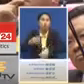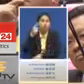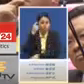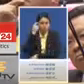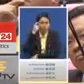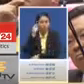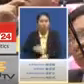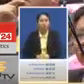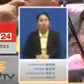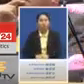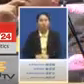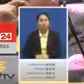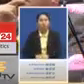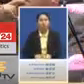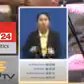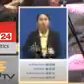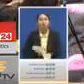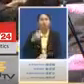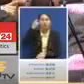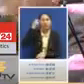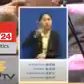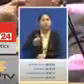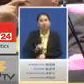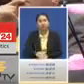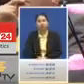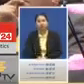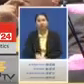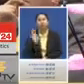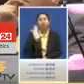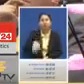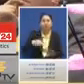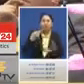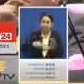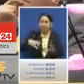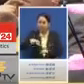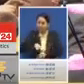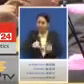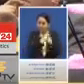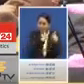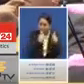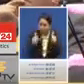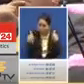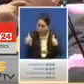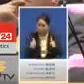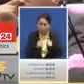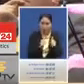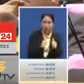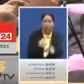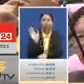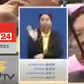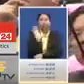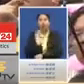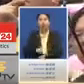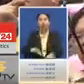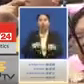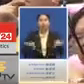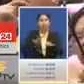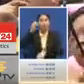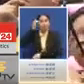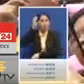เกิดกระแสอุปทานตามกันไปว่าน้ำมันกัญชามันดีมันดีมันดีแล้วต้องให้ความรู้ในการใช้เ